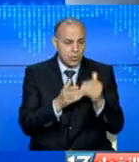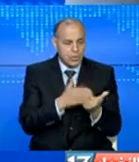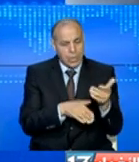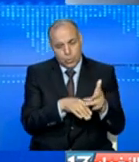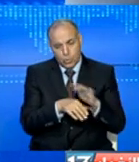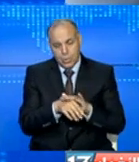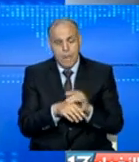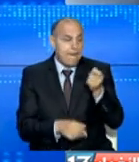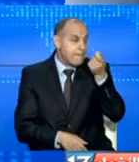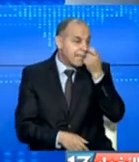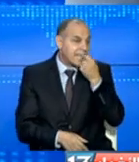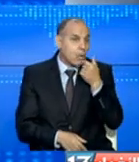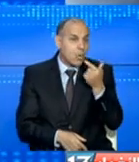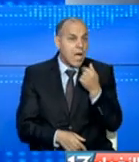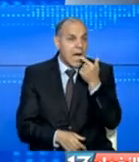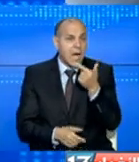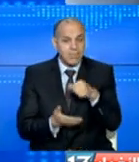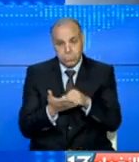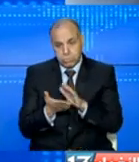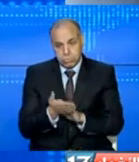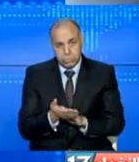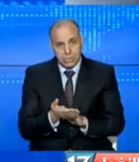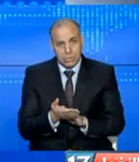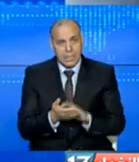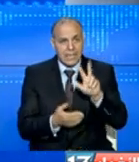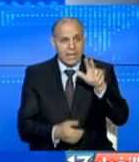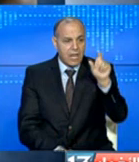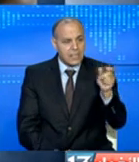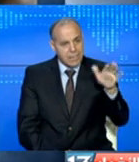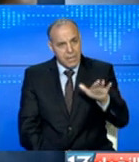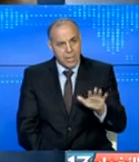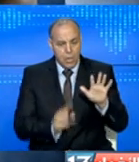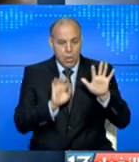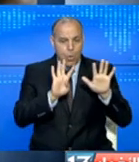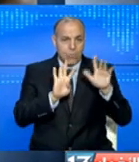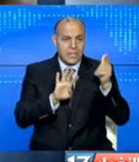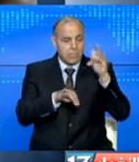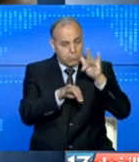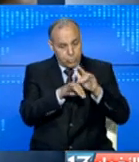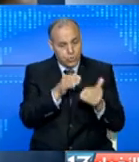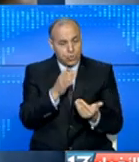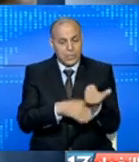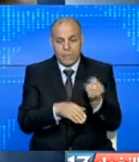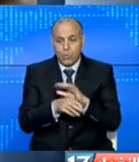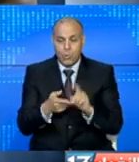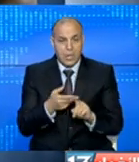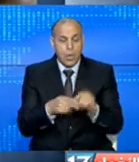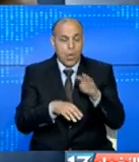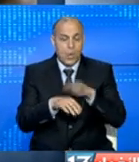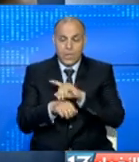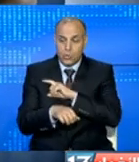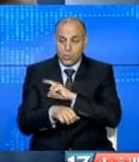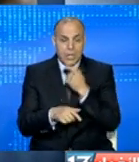وفي المنستير اعلن اليوم تسجيل ثلاث وفيات واحد وتسعين اصابه جديده بالجهه ولا يتسوس